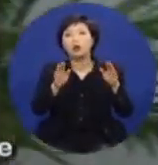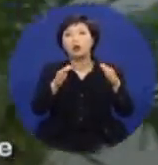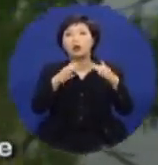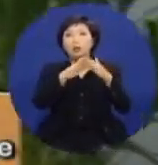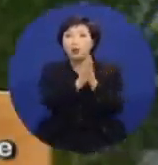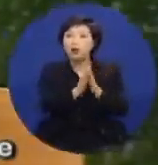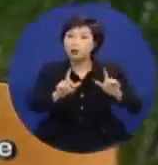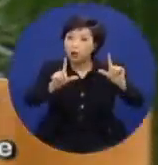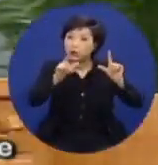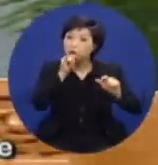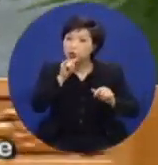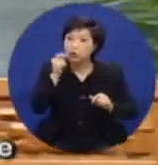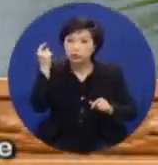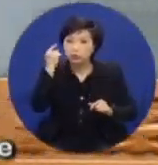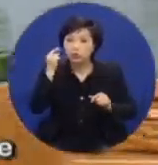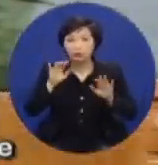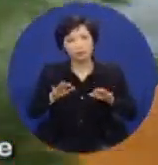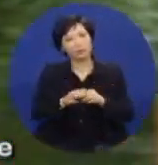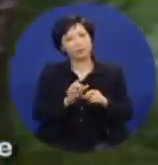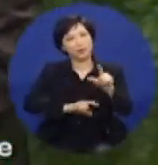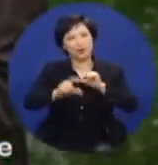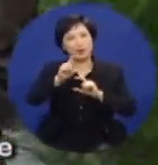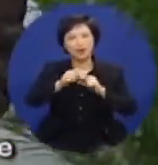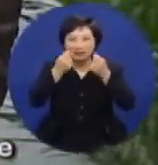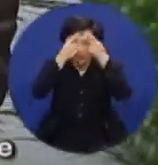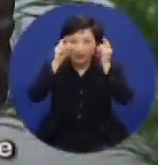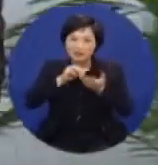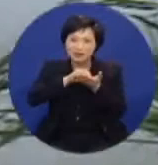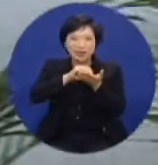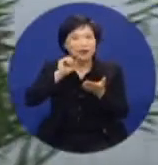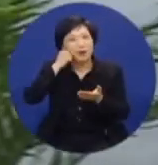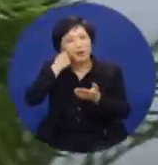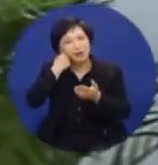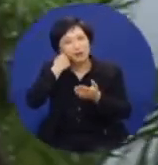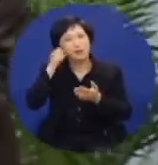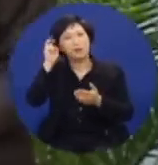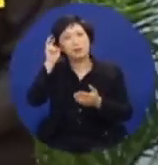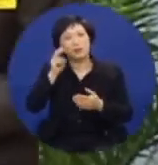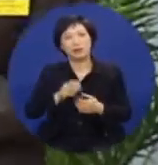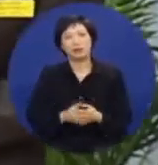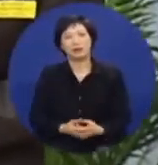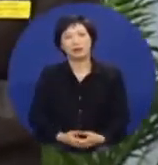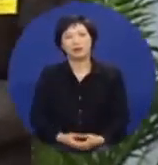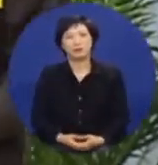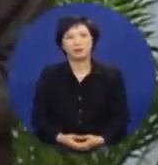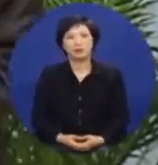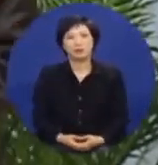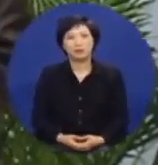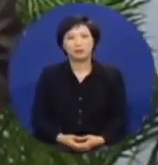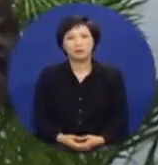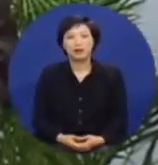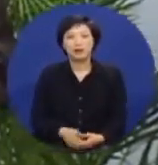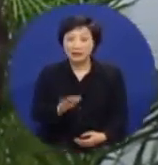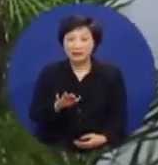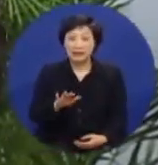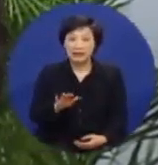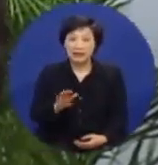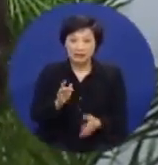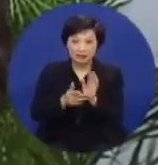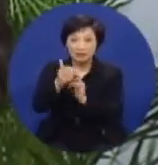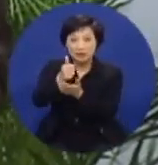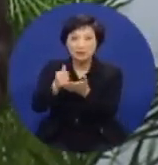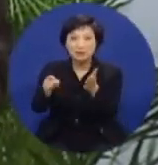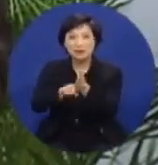그런 날이 되면 더 순 날이 을 주도 올 지도 모르겠구요 울지도 모르겠죠 그런데 예수